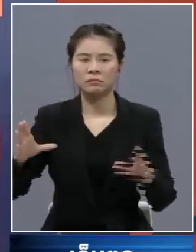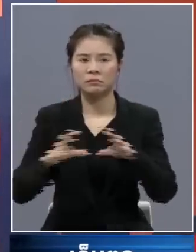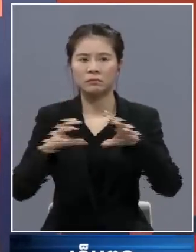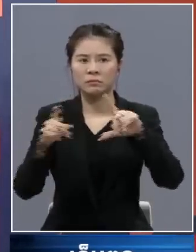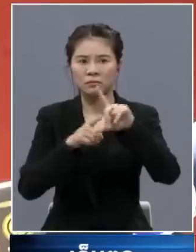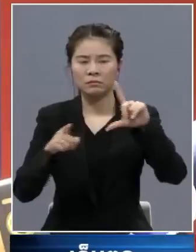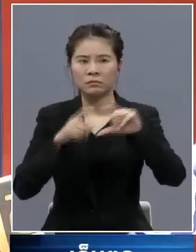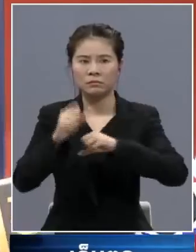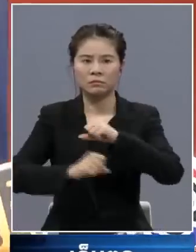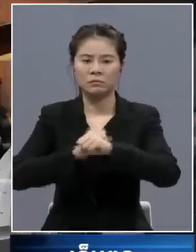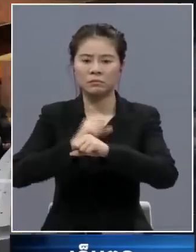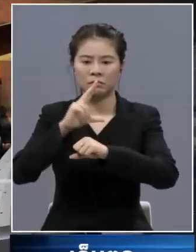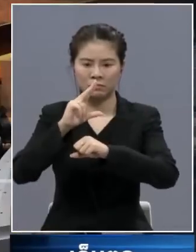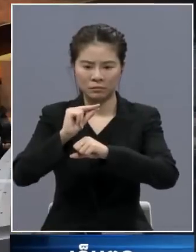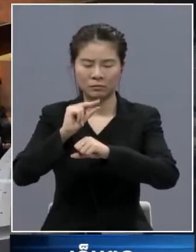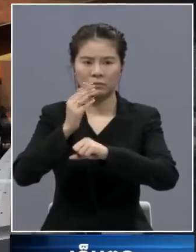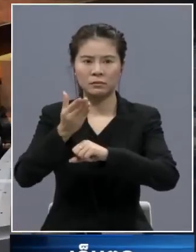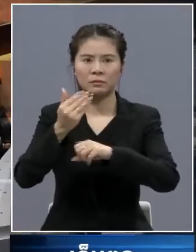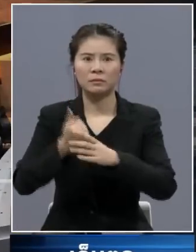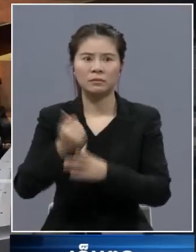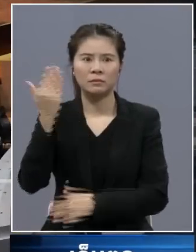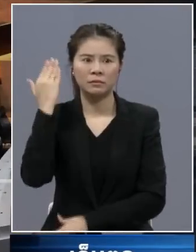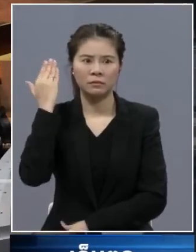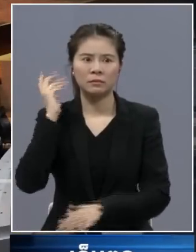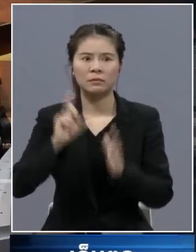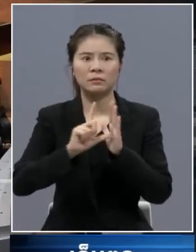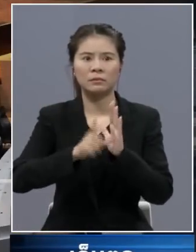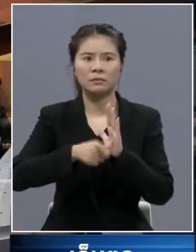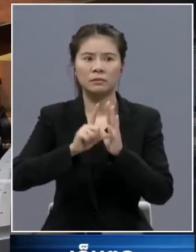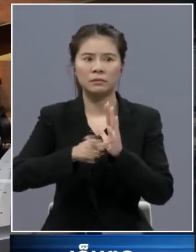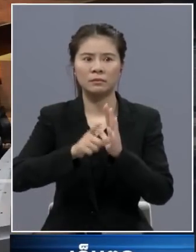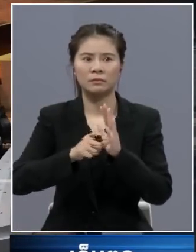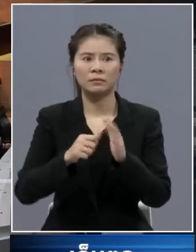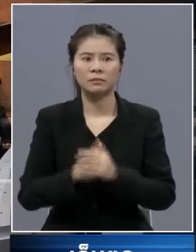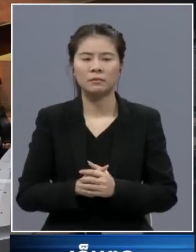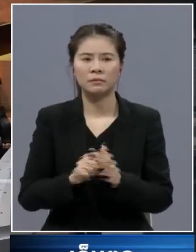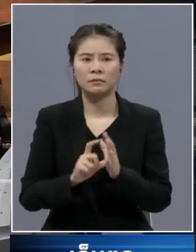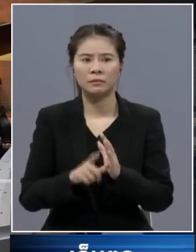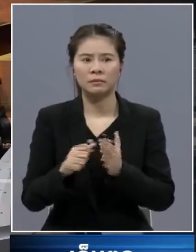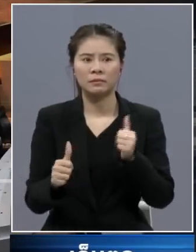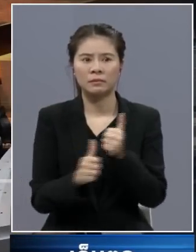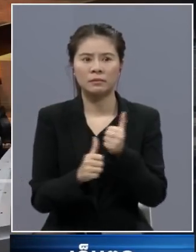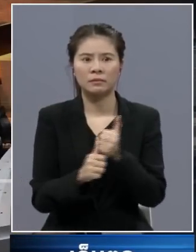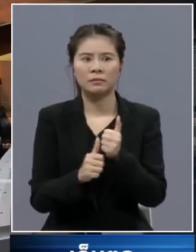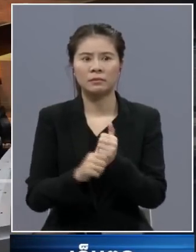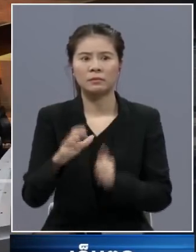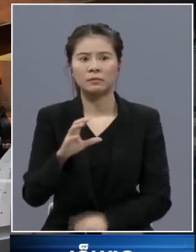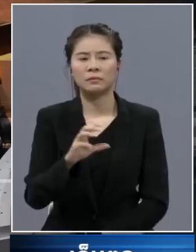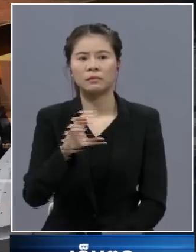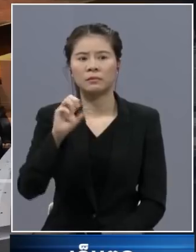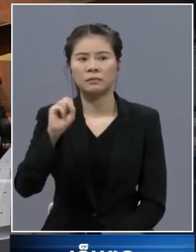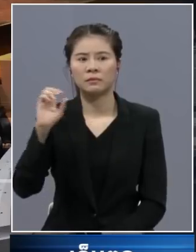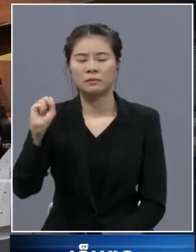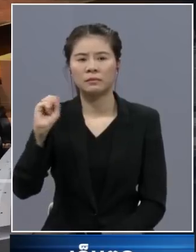กลอายุ30ปีเป็นอดีตผู้ช่วยเลขาธิการพรรคอนาคตใหม่ อดีตสมาชิกสภาผู้แทนราษฎรแบบบัญชีร